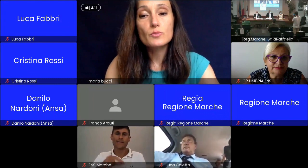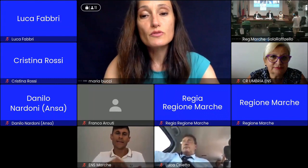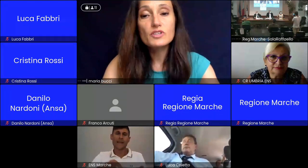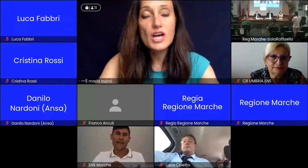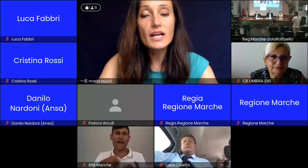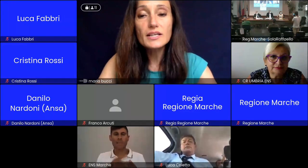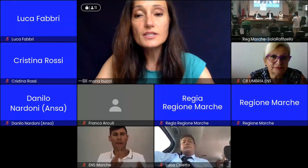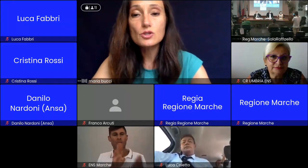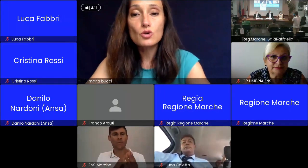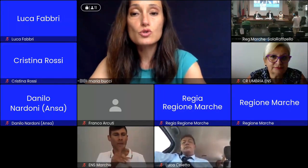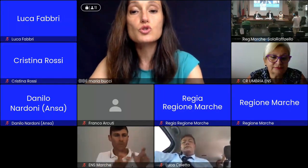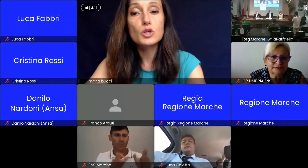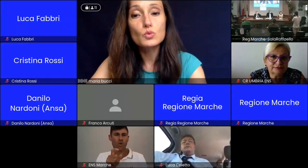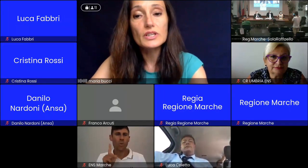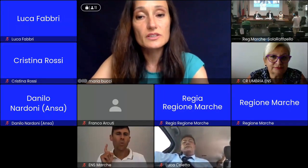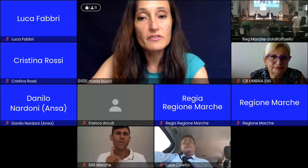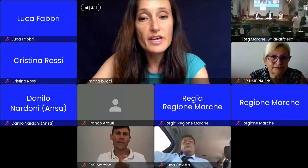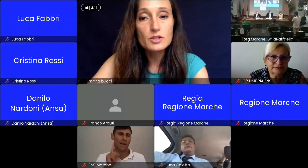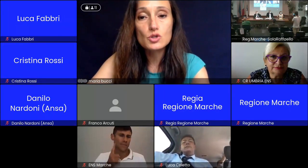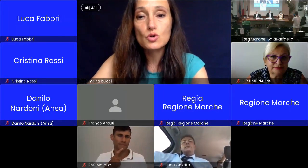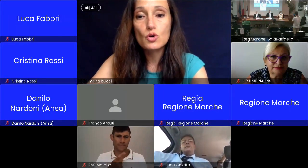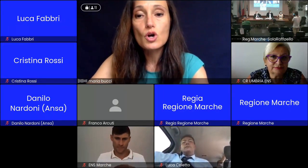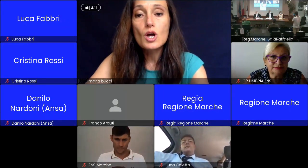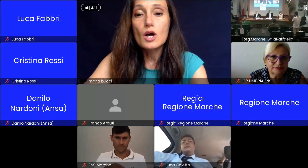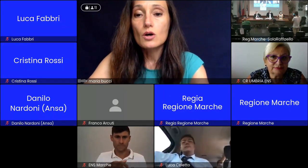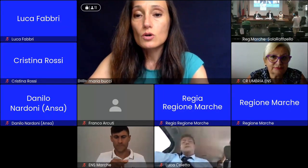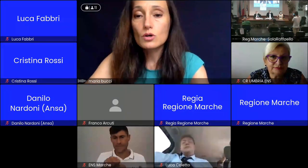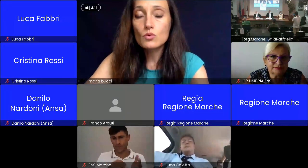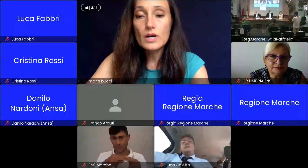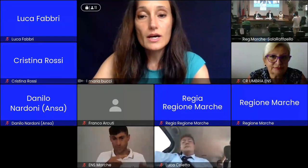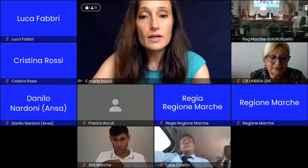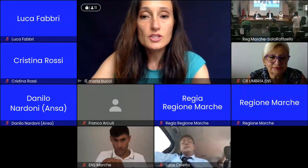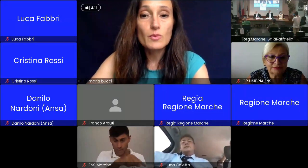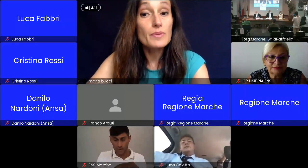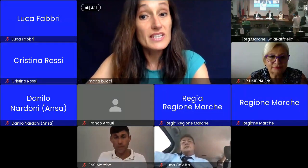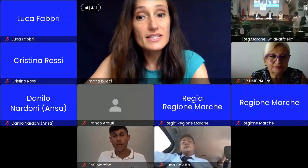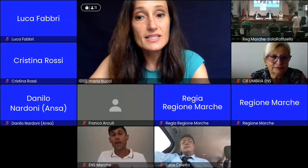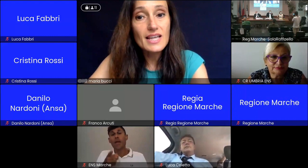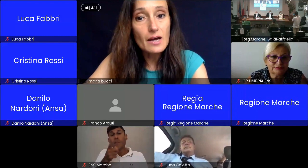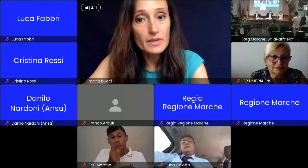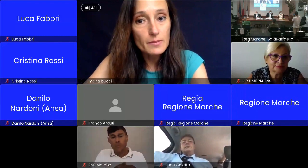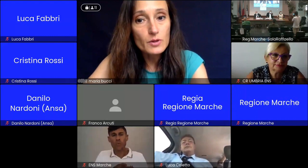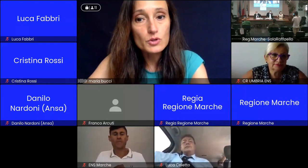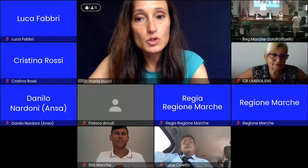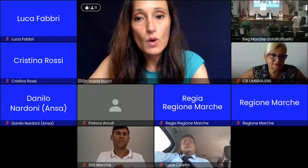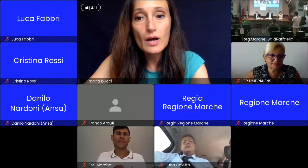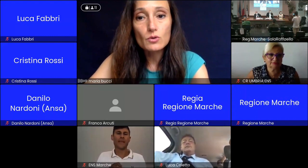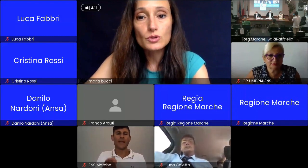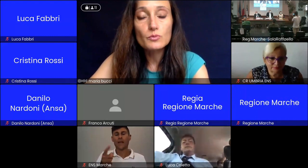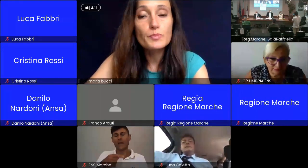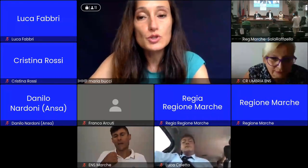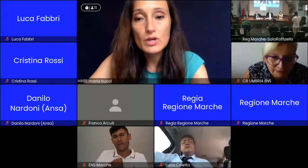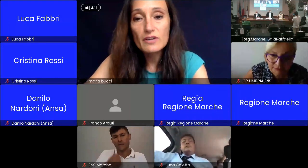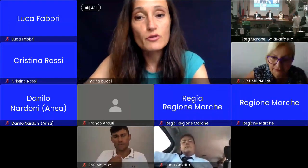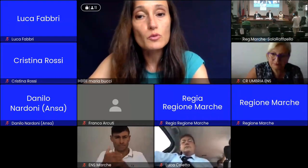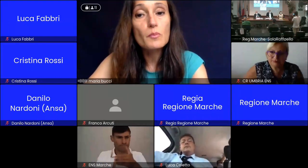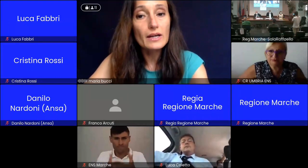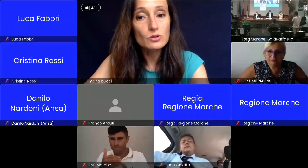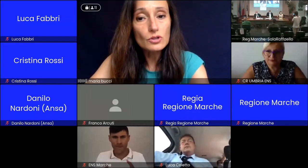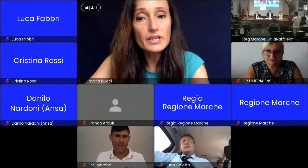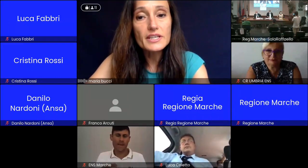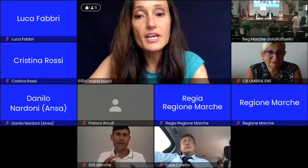Le sezioni provinciali sono sostenute attraverso diciamo, una presenza stabile per questo anno di un